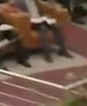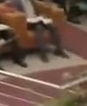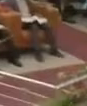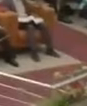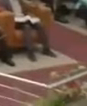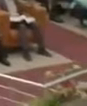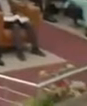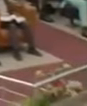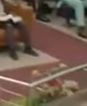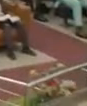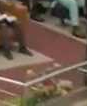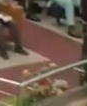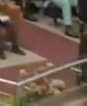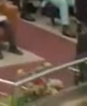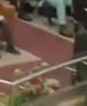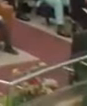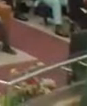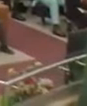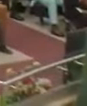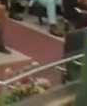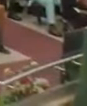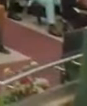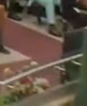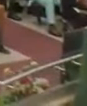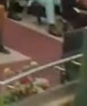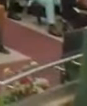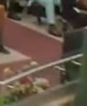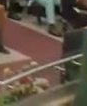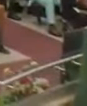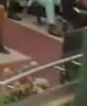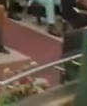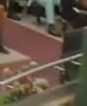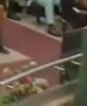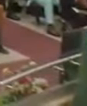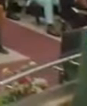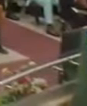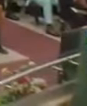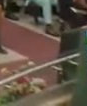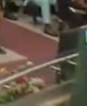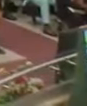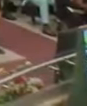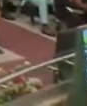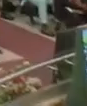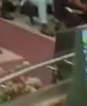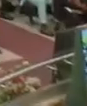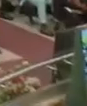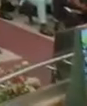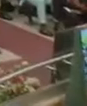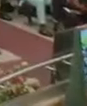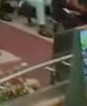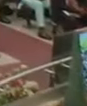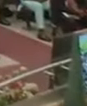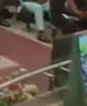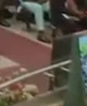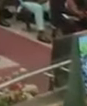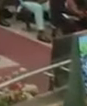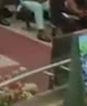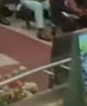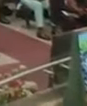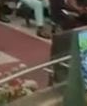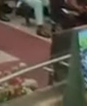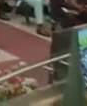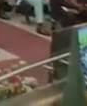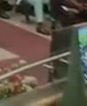venez siela et au même moment venez